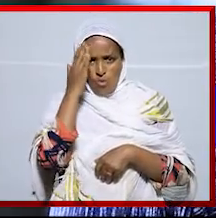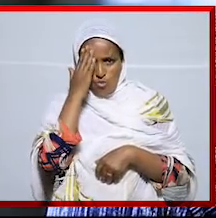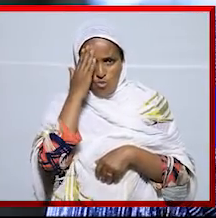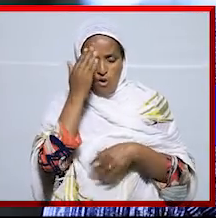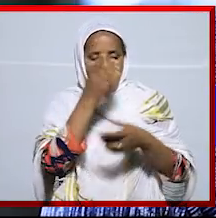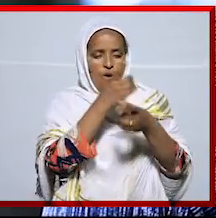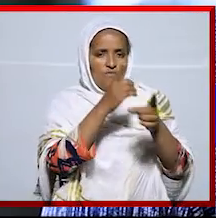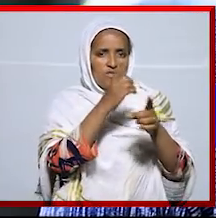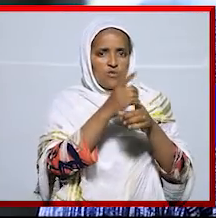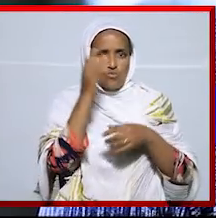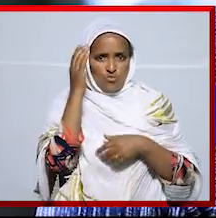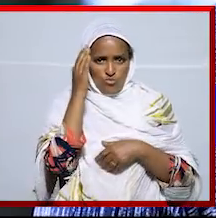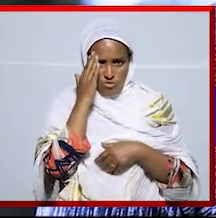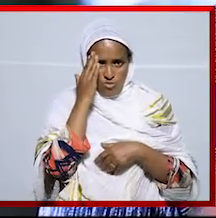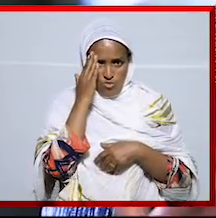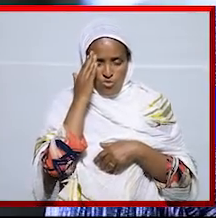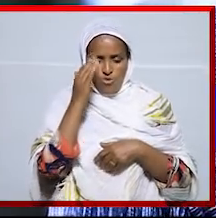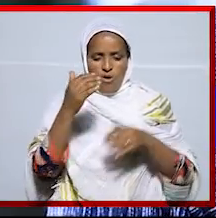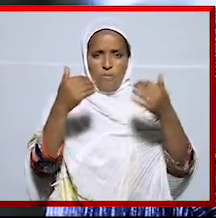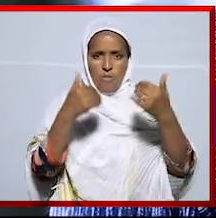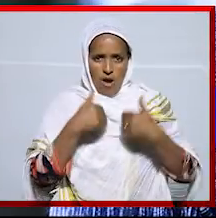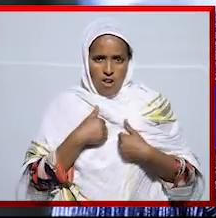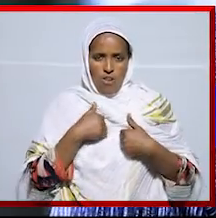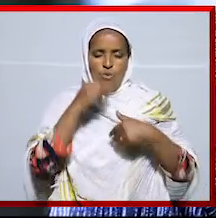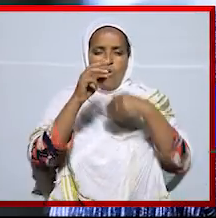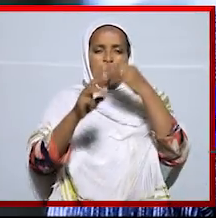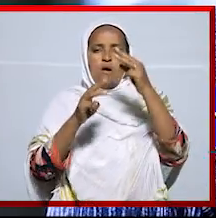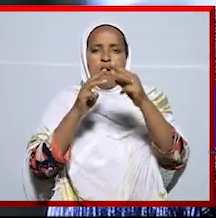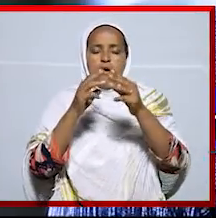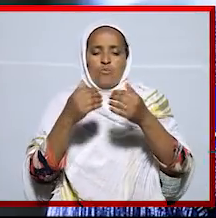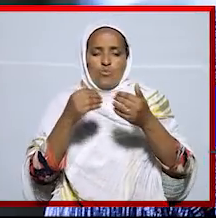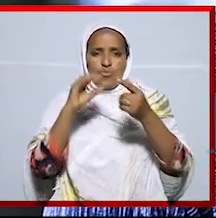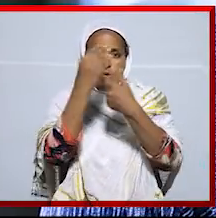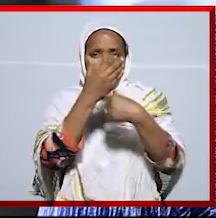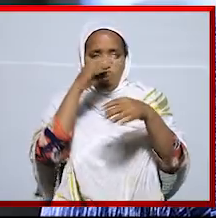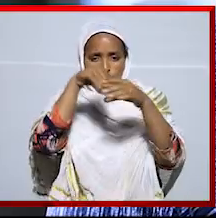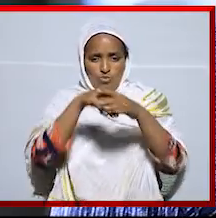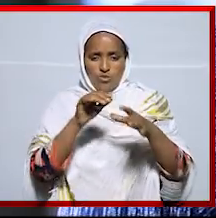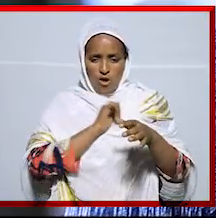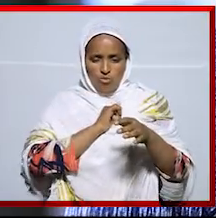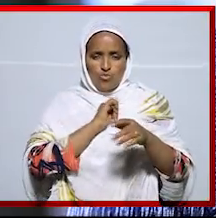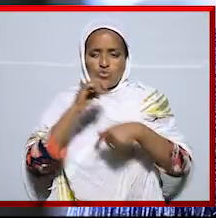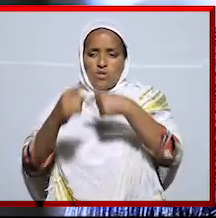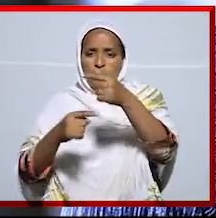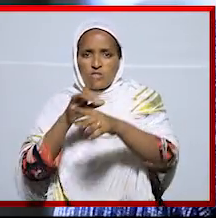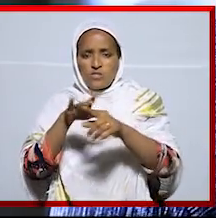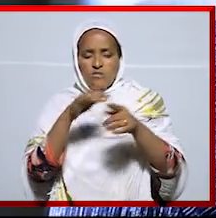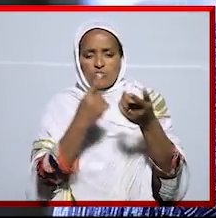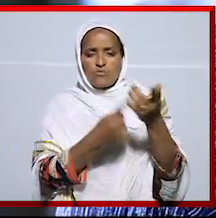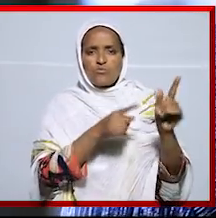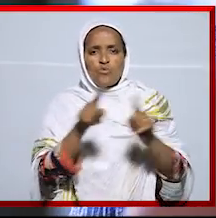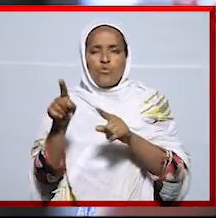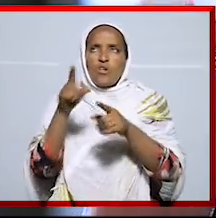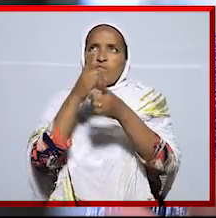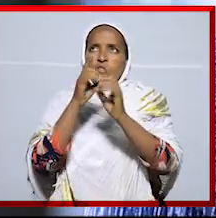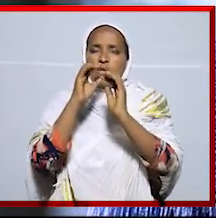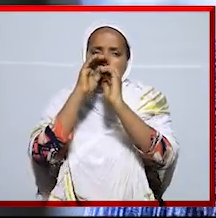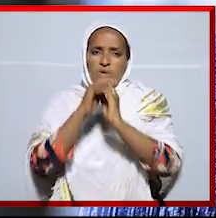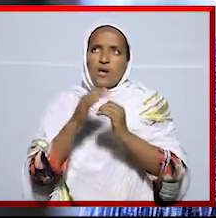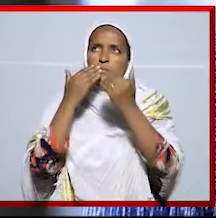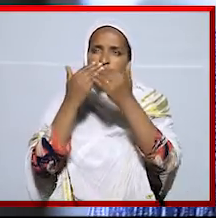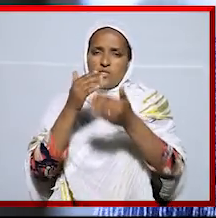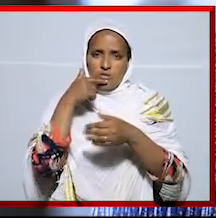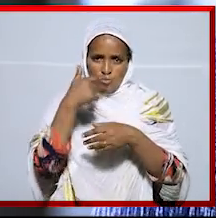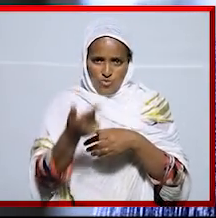አውቆ አፈጣጠሩን አውቆ በአለው በዓለም በነባራዊ ሁኔታ ውስጥ ራሱን እንዲያስኬድና እንዲሁም ደግሞ የፈጠረኝን